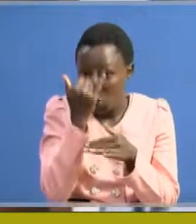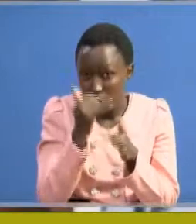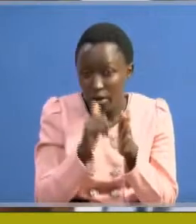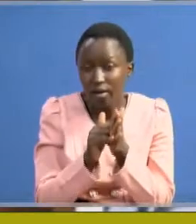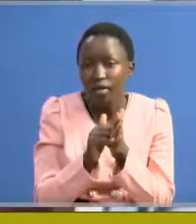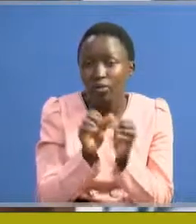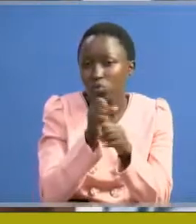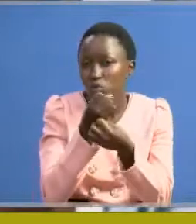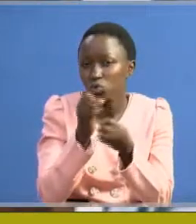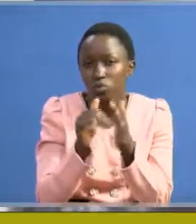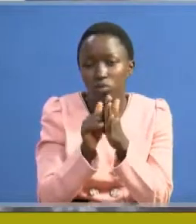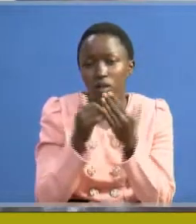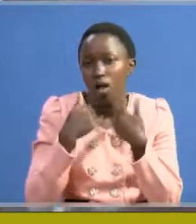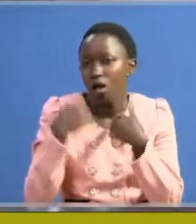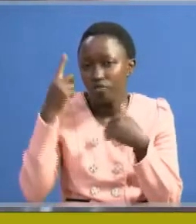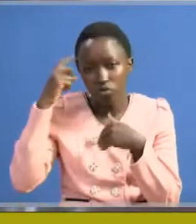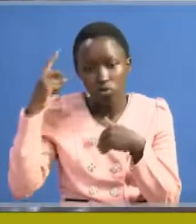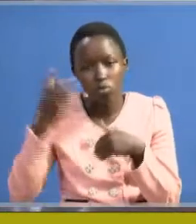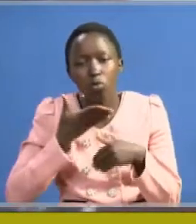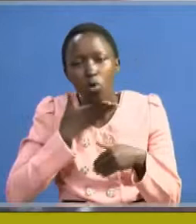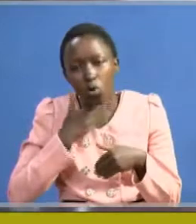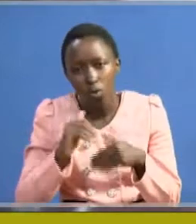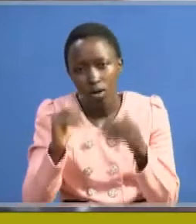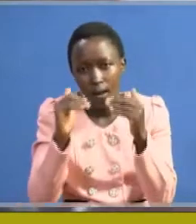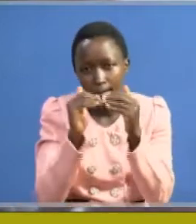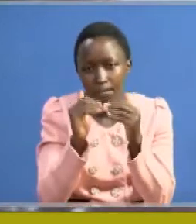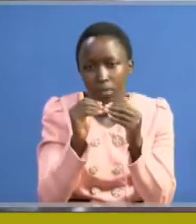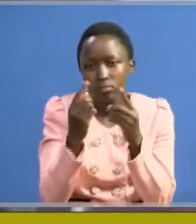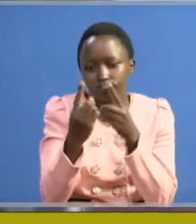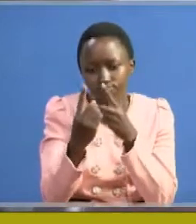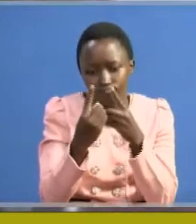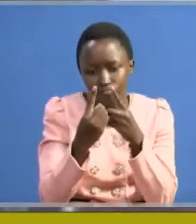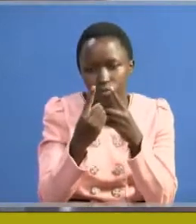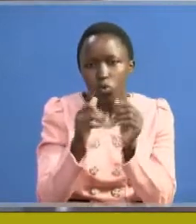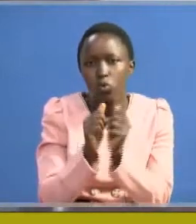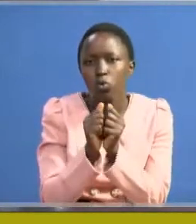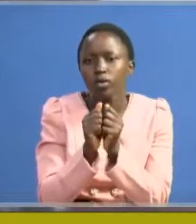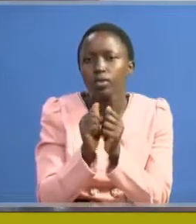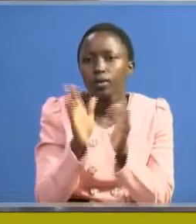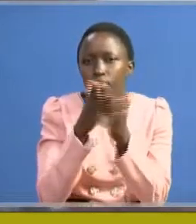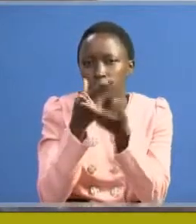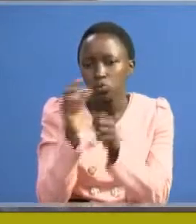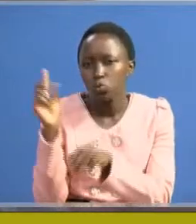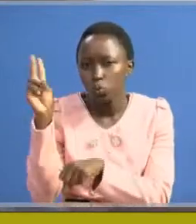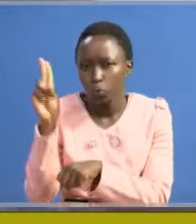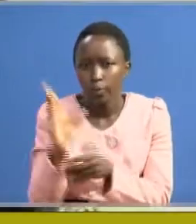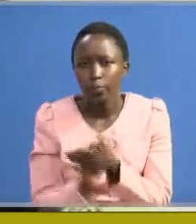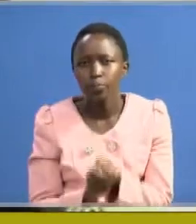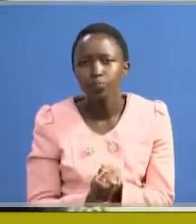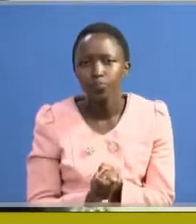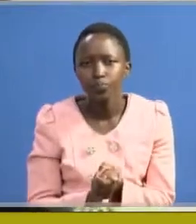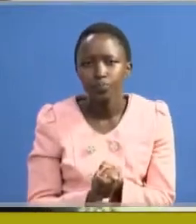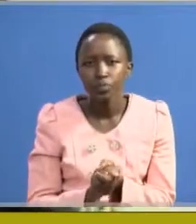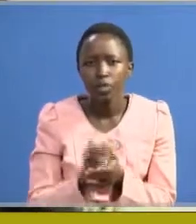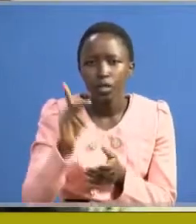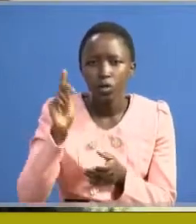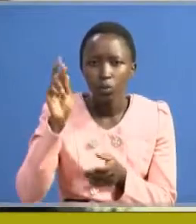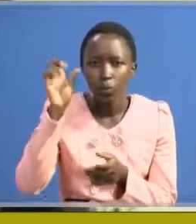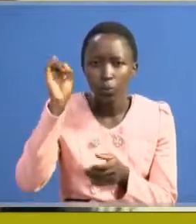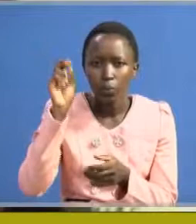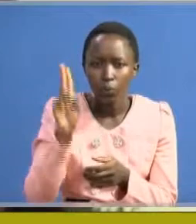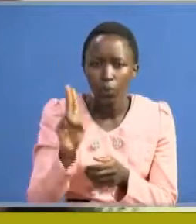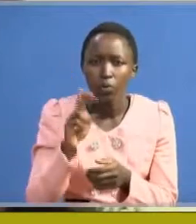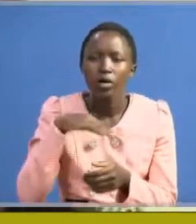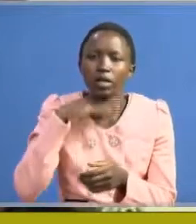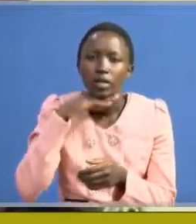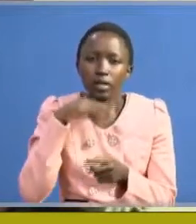dunia bila kutimiza matamanio yake ya kukutana uso kwa uso na rais Uhuru Kenyatta. Mzee Kurui amefariki akiwa